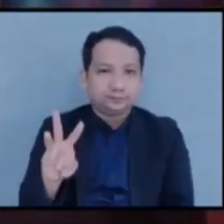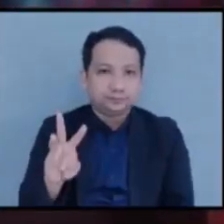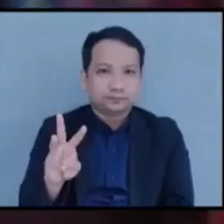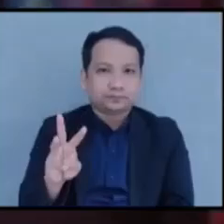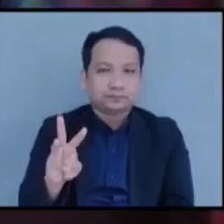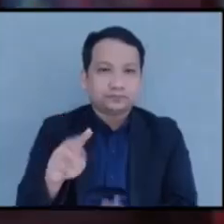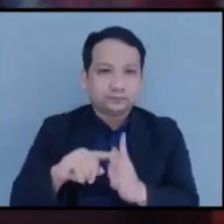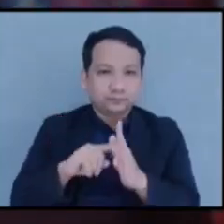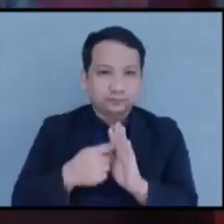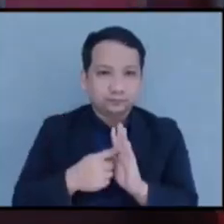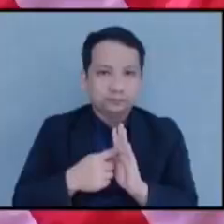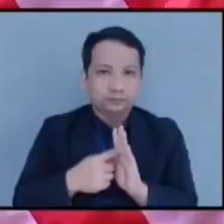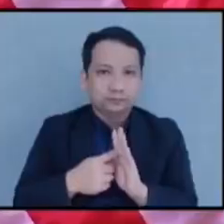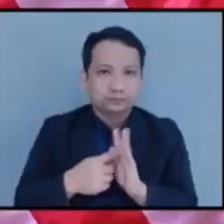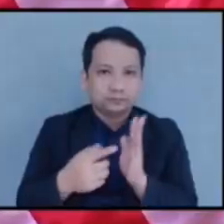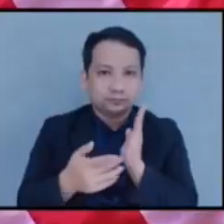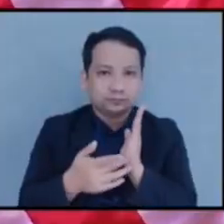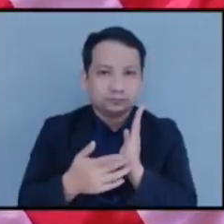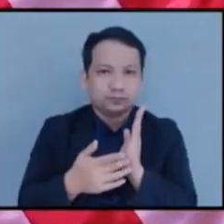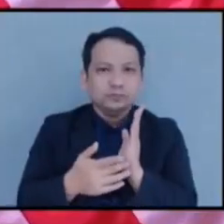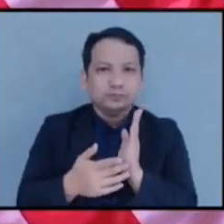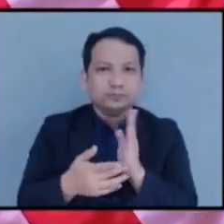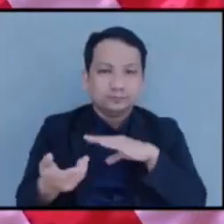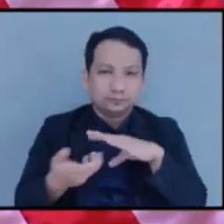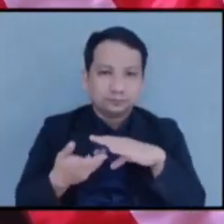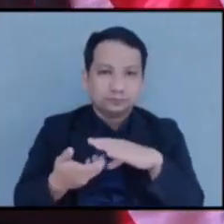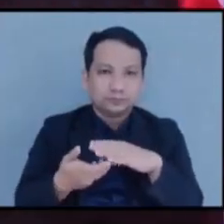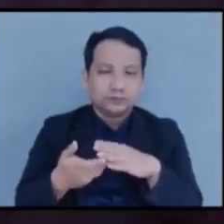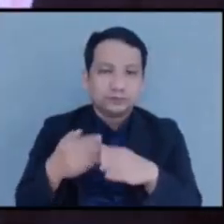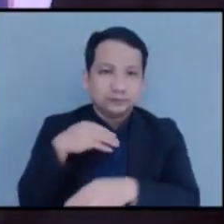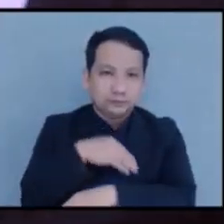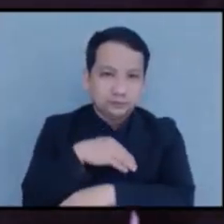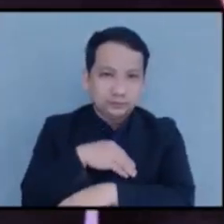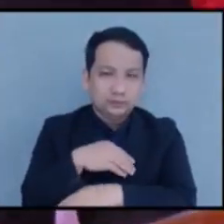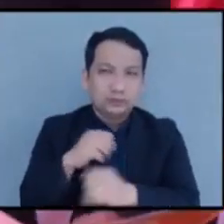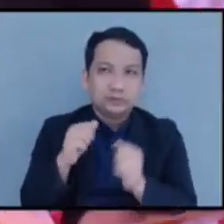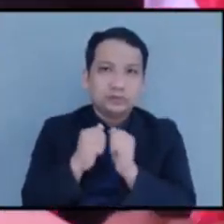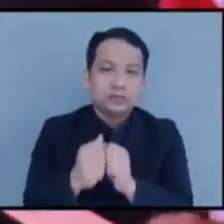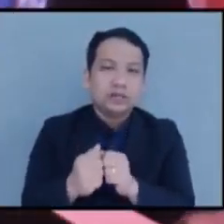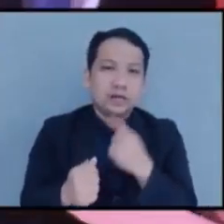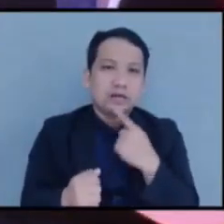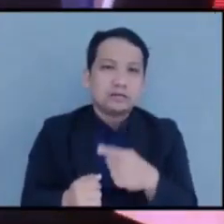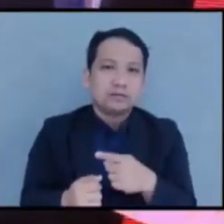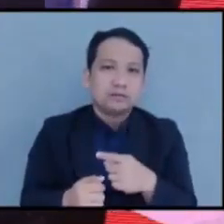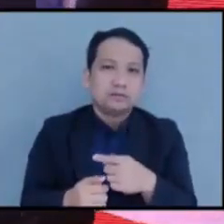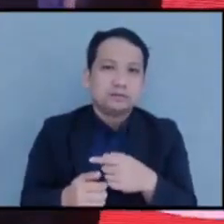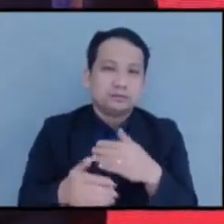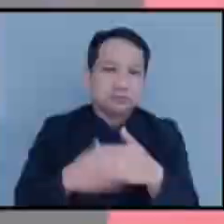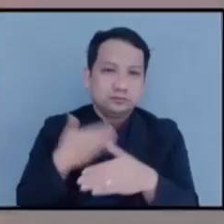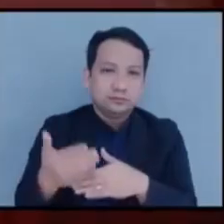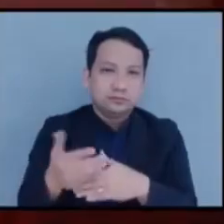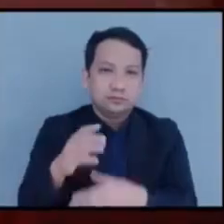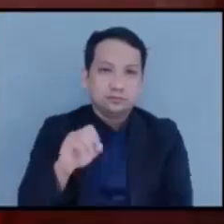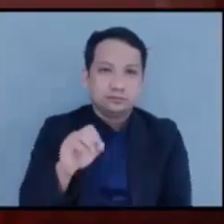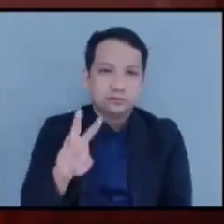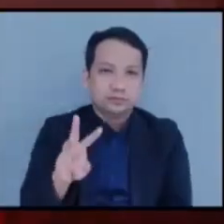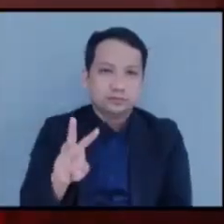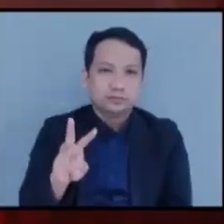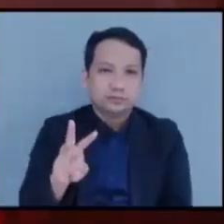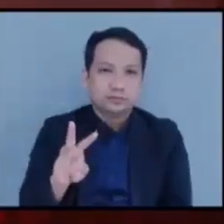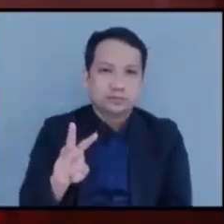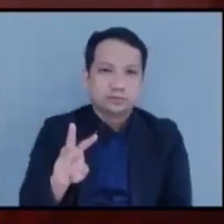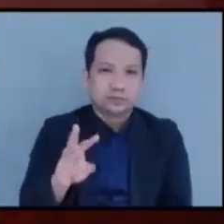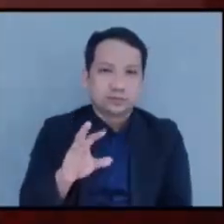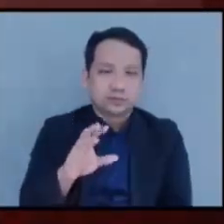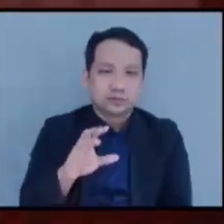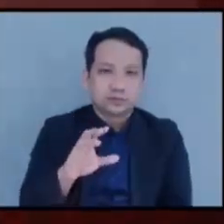ng isang digital-only commercial bank. Ang programang ito ay magbibigay sa OFWs ng seamless access